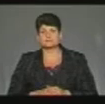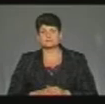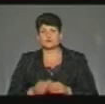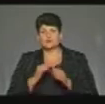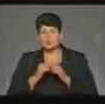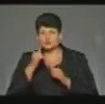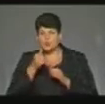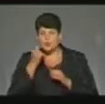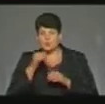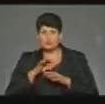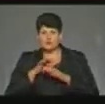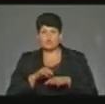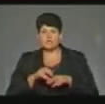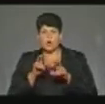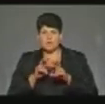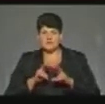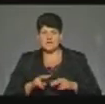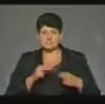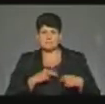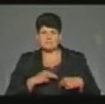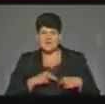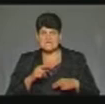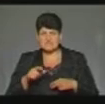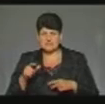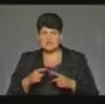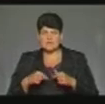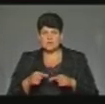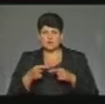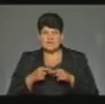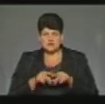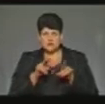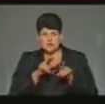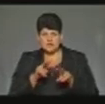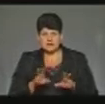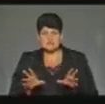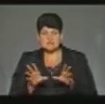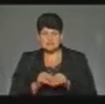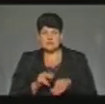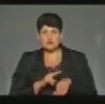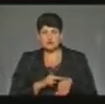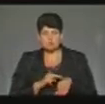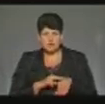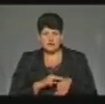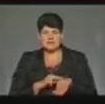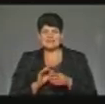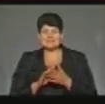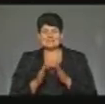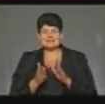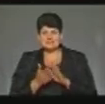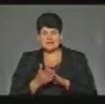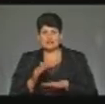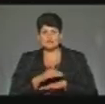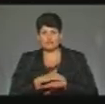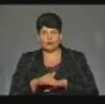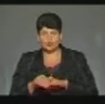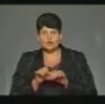Щороку проводиться обстеження працівниками відділу технічного нагляду спільно з поліцією стан вуличної